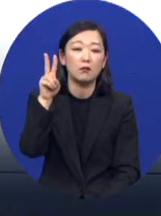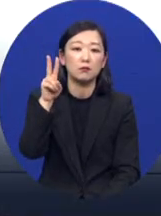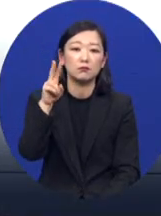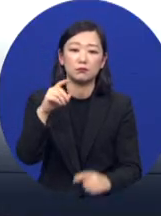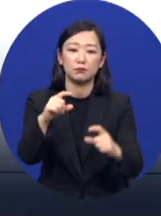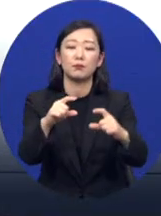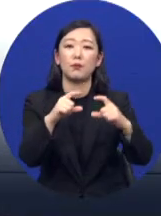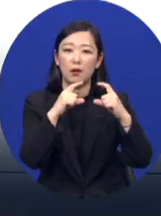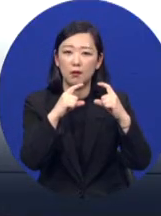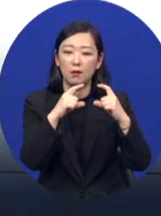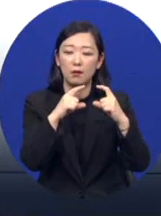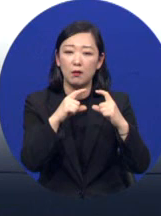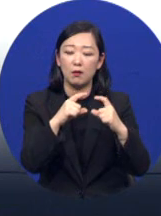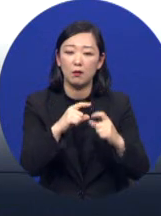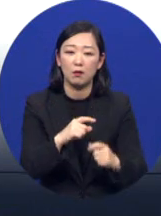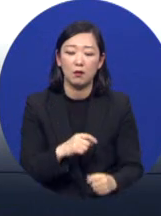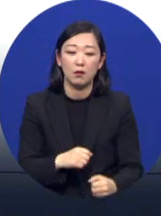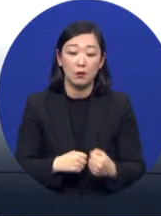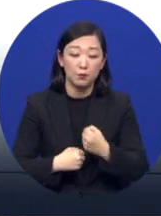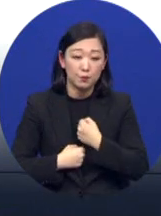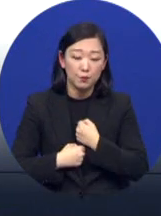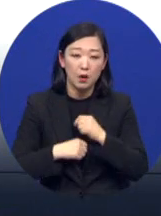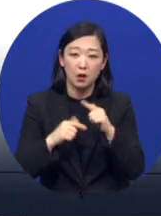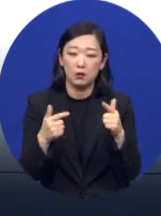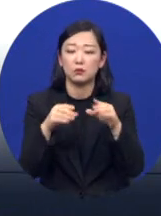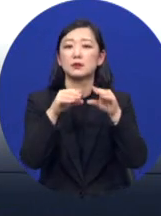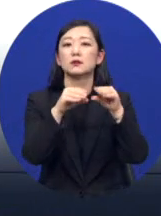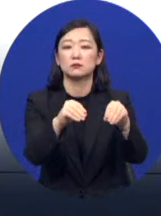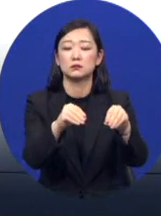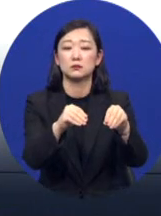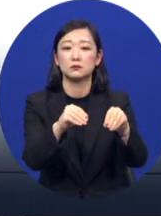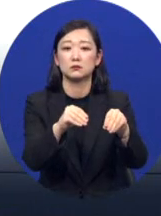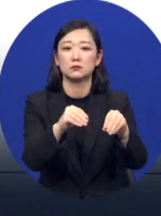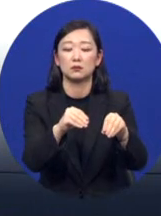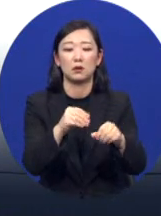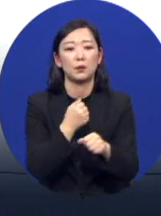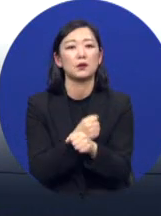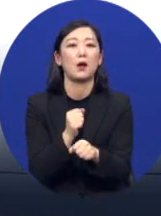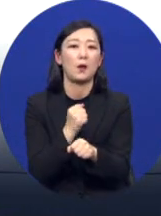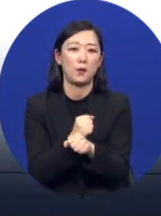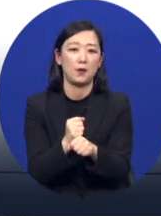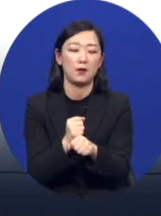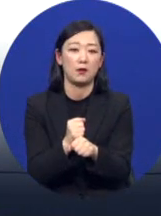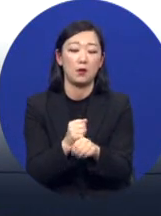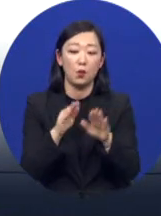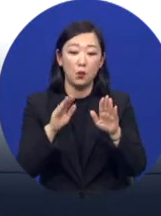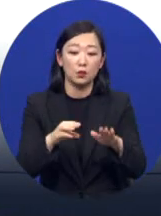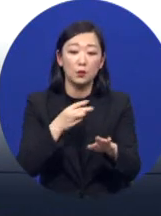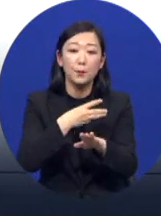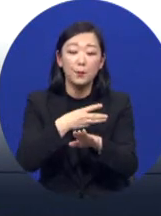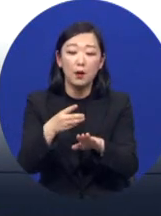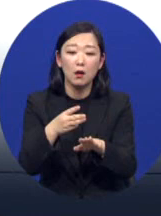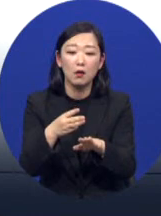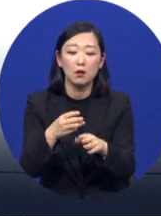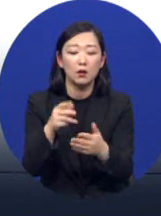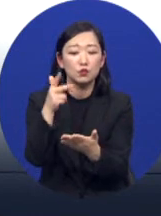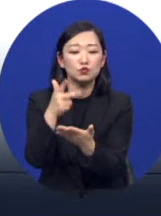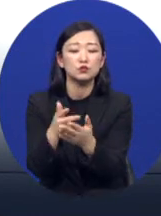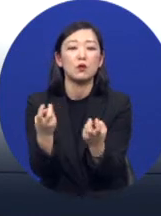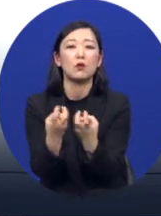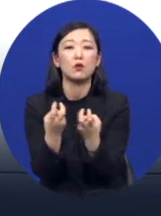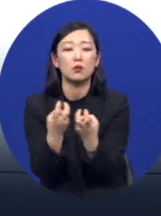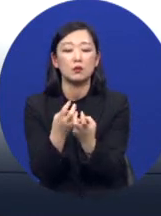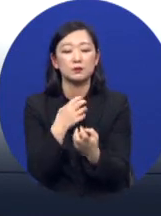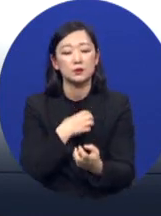얘기를 통보 받은 것이고 광고도 아니고 금지라고 하니까 당황했죠 오늘 퇴근하고 나서 차를 어떻게 세워야